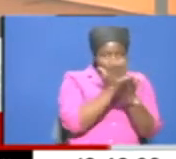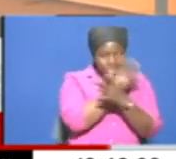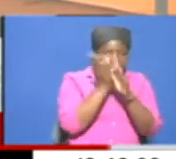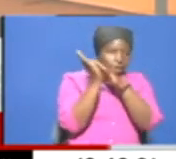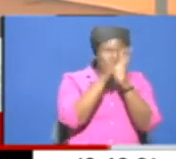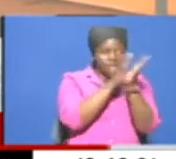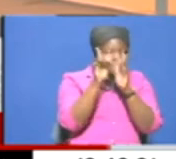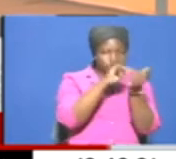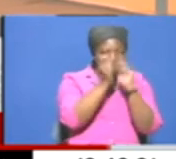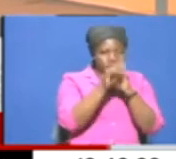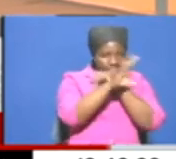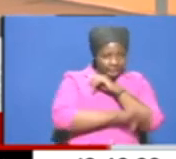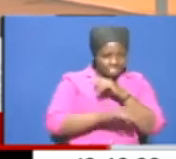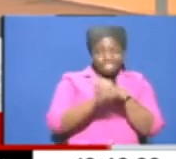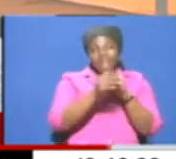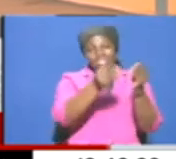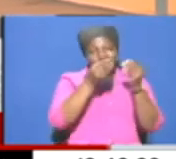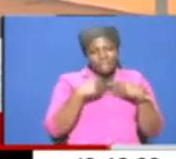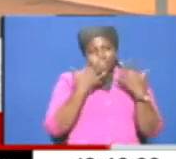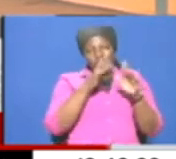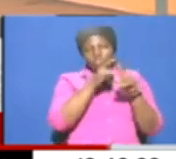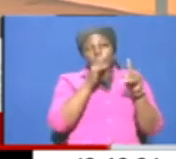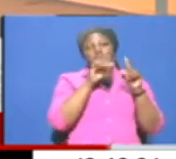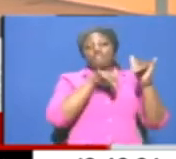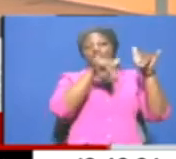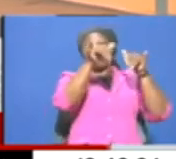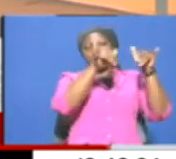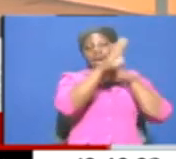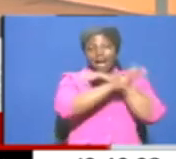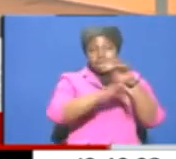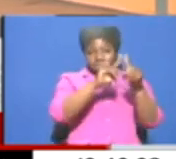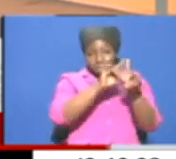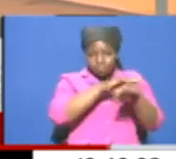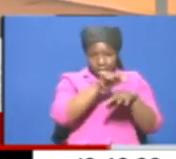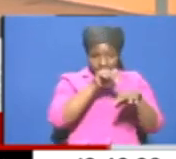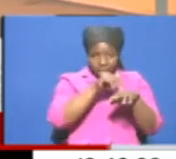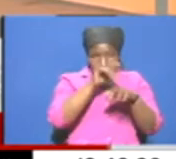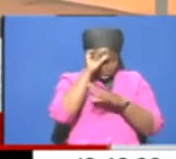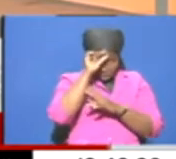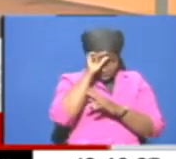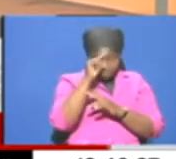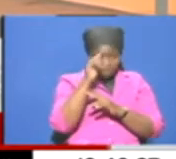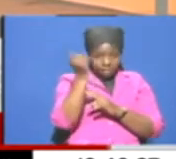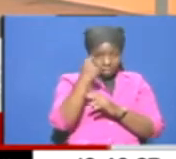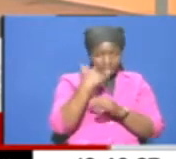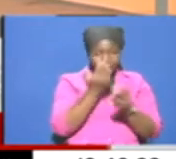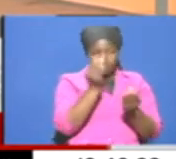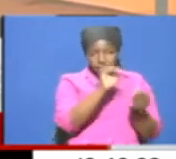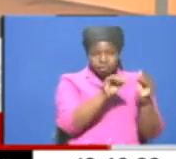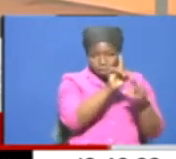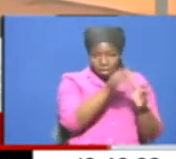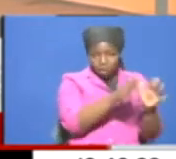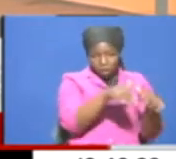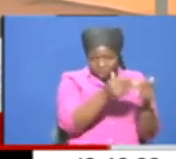nchini yameweza kupokelewa kutoka mataifa ya ng'ambo. Hata serikali ya Kenya pia imekuwa ikichangia kwa njia moja ama nyingine, mm-hmm,